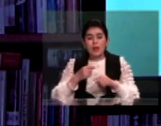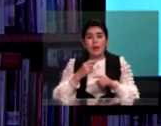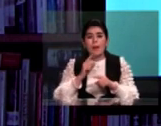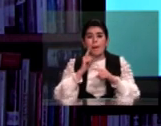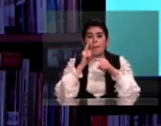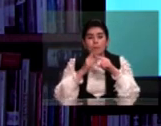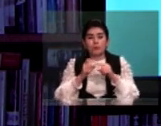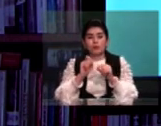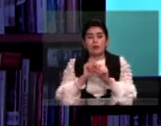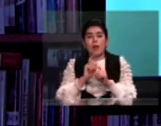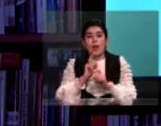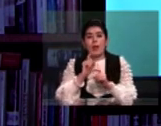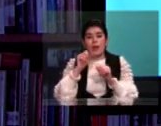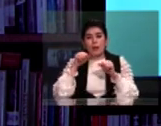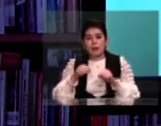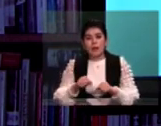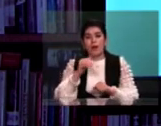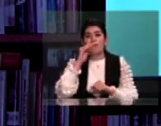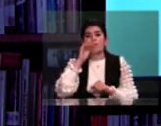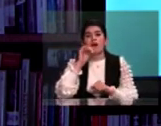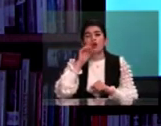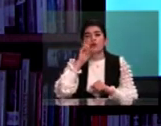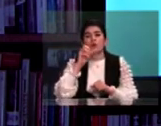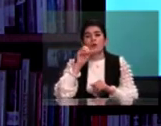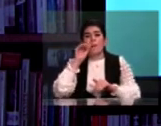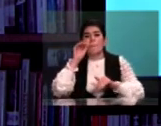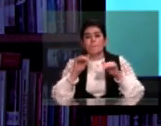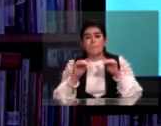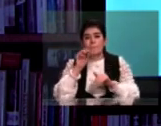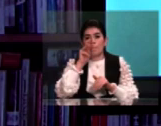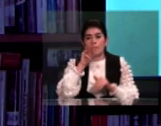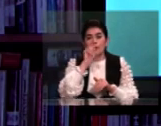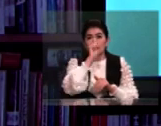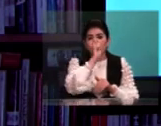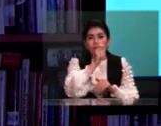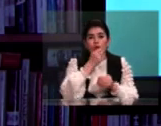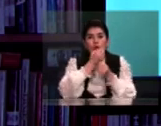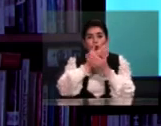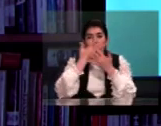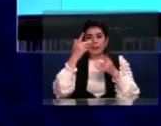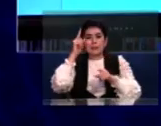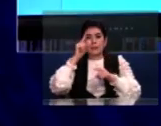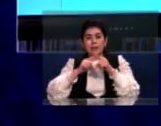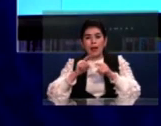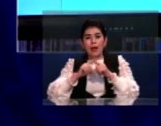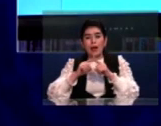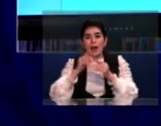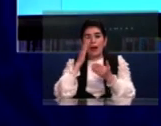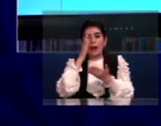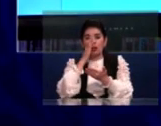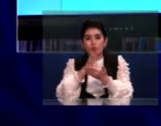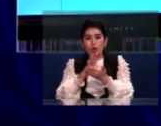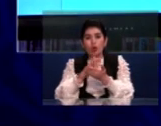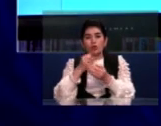impulsga ega deb ataymiz. Fotonning massasini agar m deb olsak, u yorug'lik tezligida harakat qiladi, chunki u